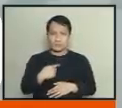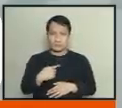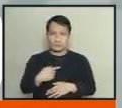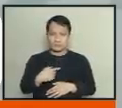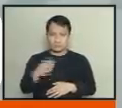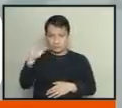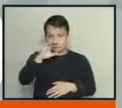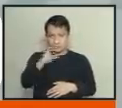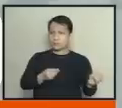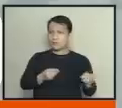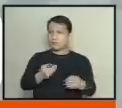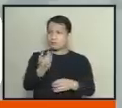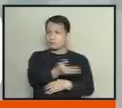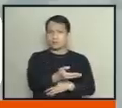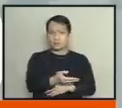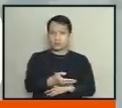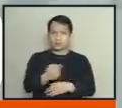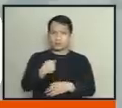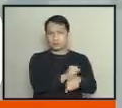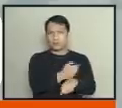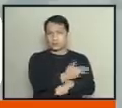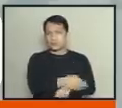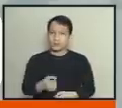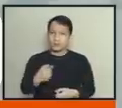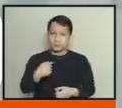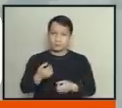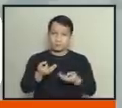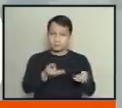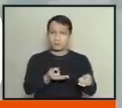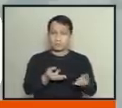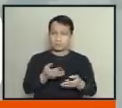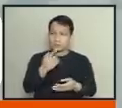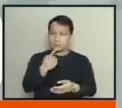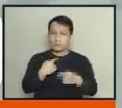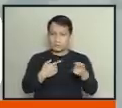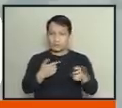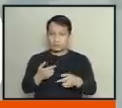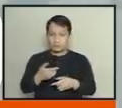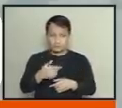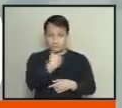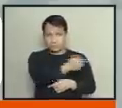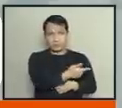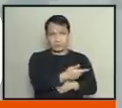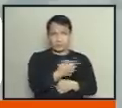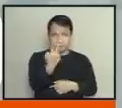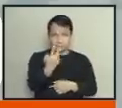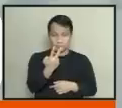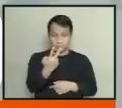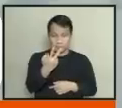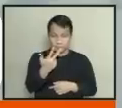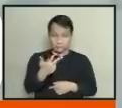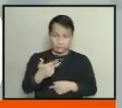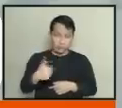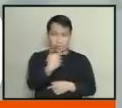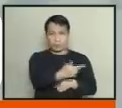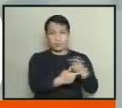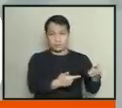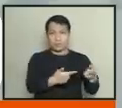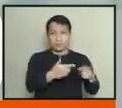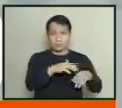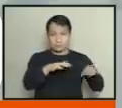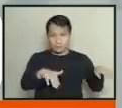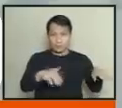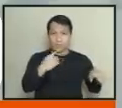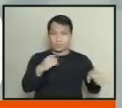dumaan yung pera. Ayoko nang ganun. Tsaka may trabaho naman siya. Sir, ngayon ay nasa kanya na yung dalawang bata. Opo. Dapat po sa kanya rin